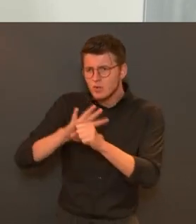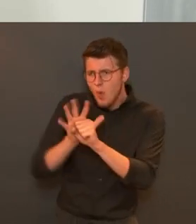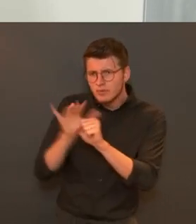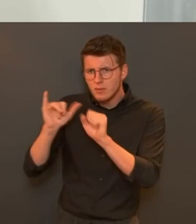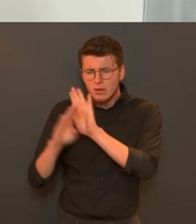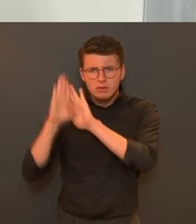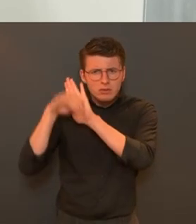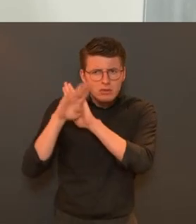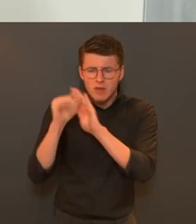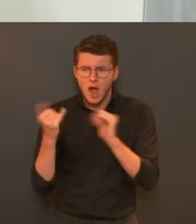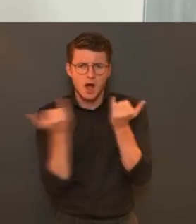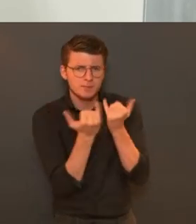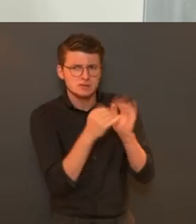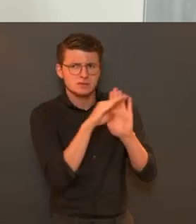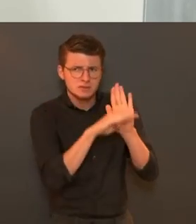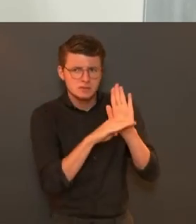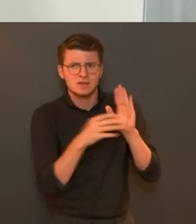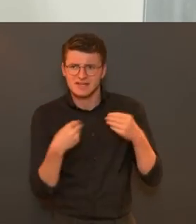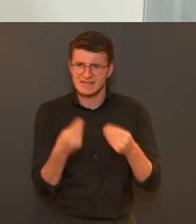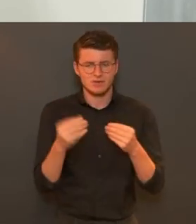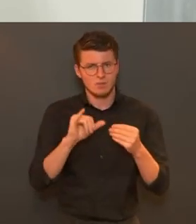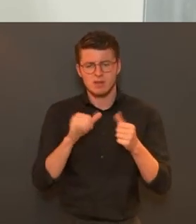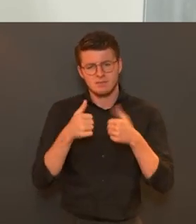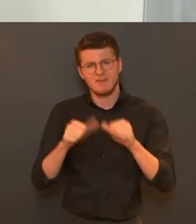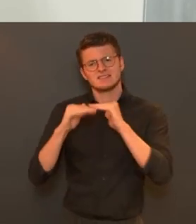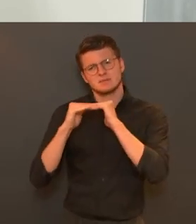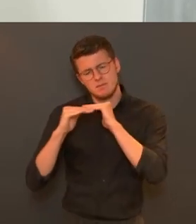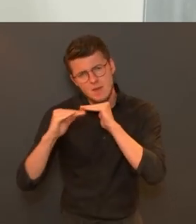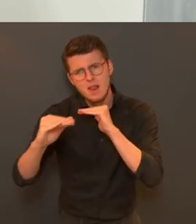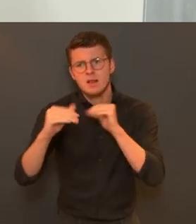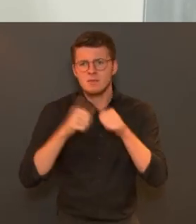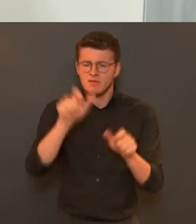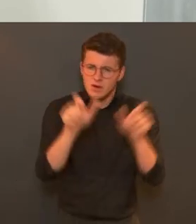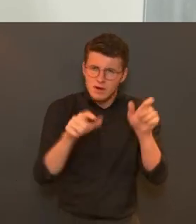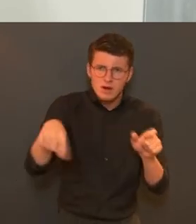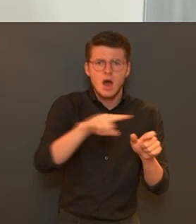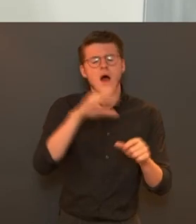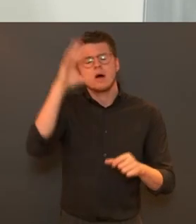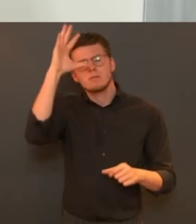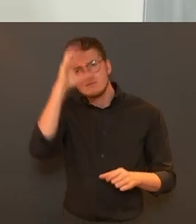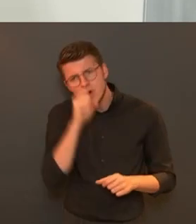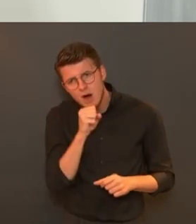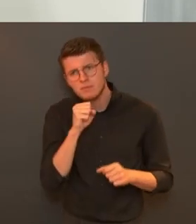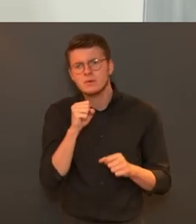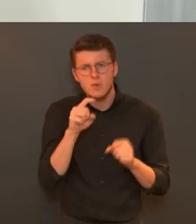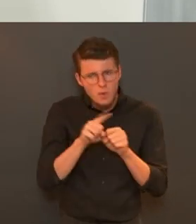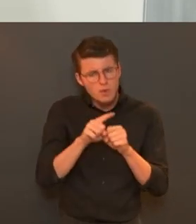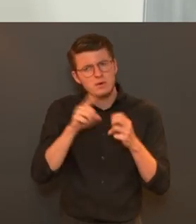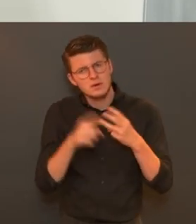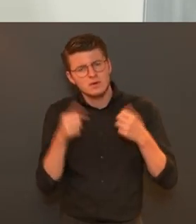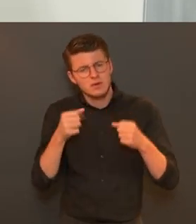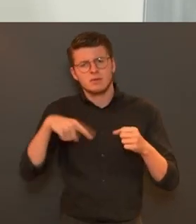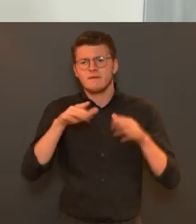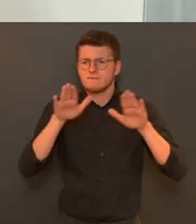situation épidémiologique et qui permettra d'offrir une stabilité, qui permettra de bien comprendre la situation et qui